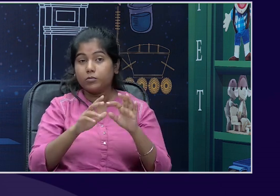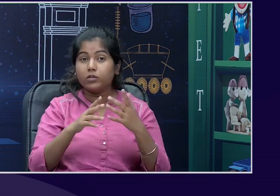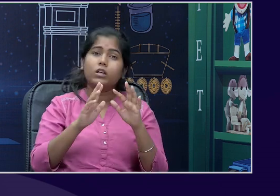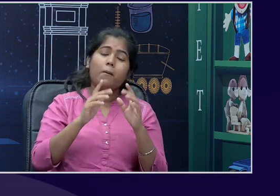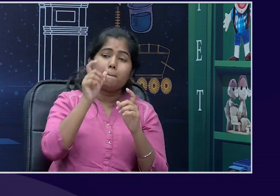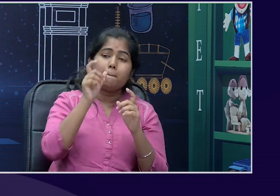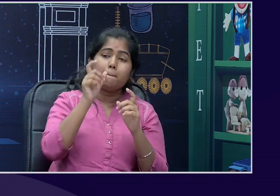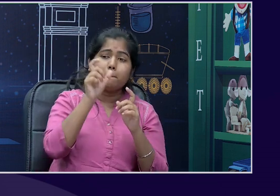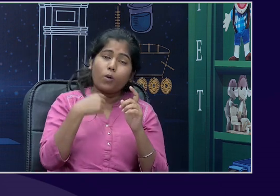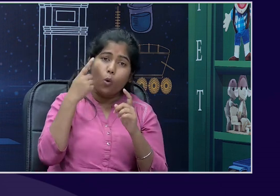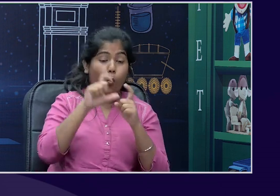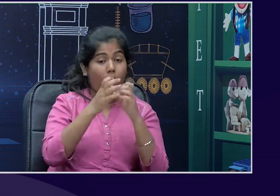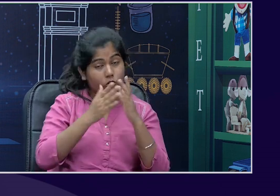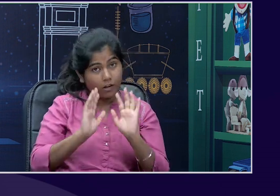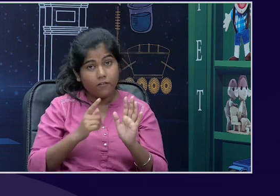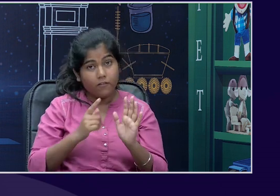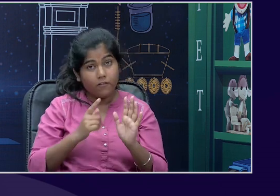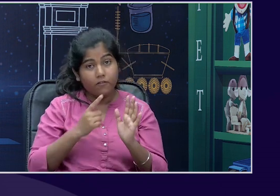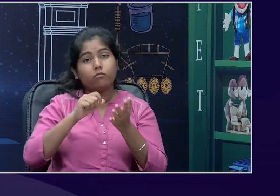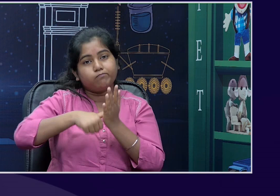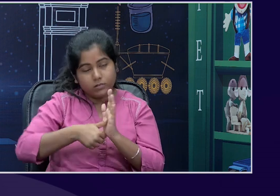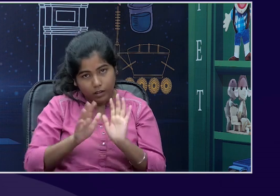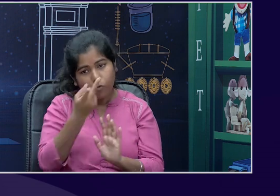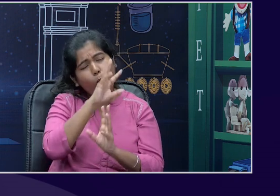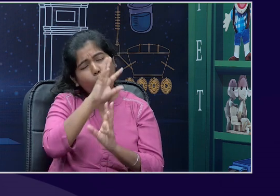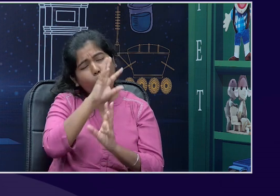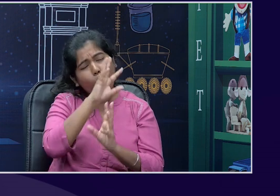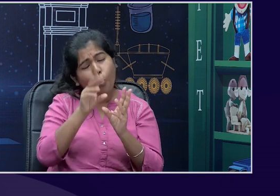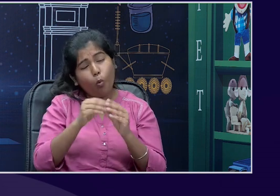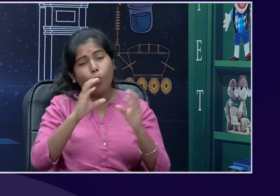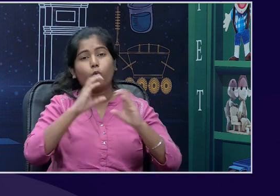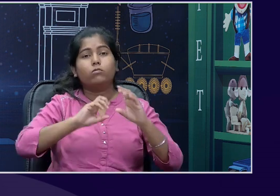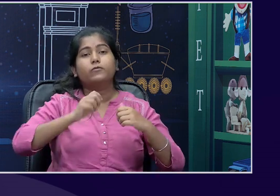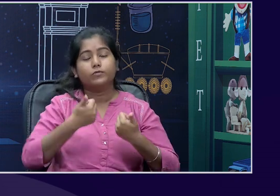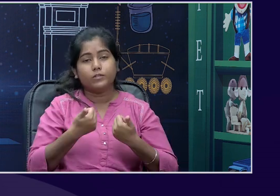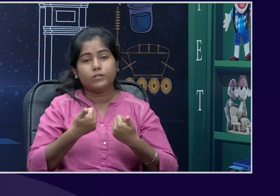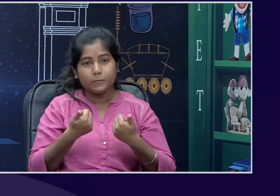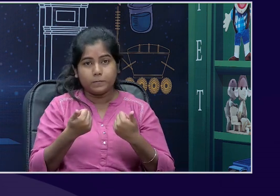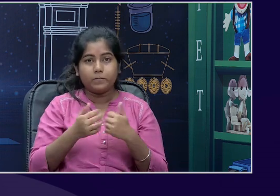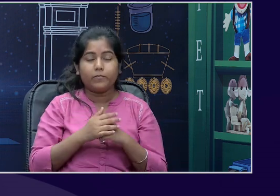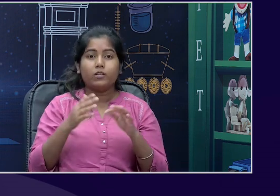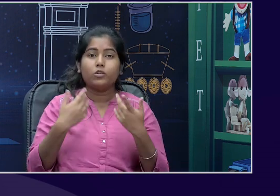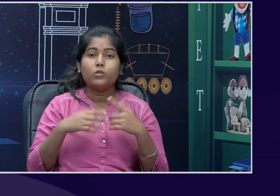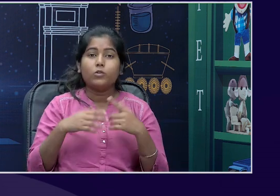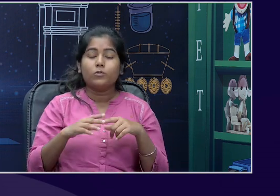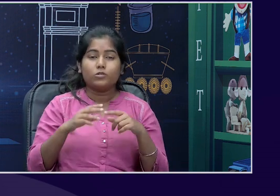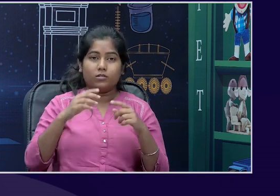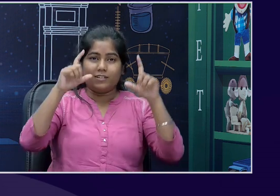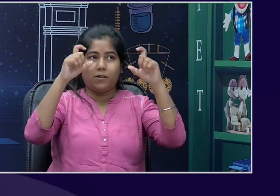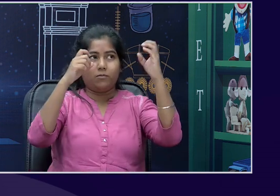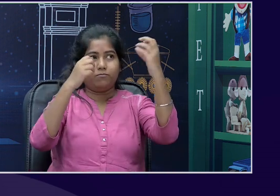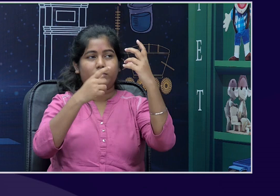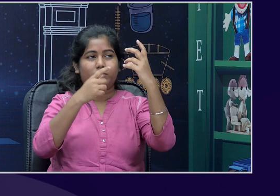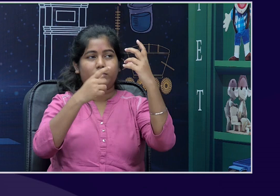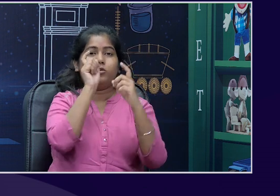सभी उसके माध्यम से कम्युनिकेट कर सकते हैं क्योंकि उसमें सारा विजुअलाइजेशन और सिंबल के माध्यम से है। उसके जो भी उसको कहना है वो क्लिक